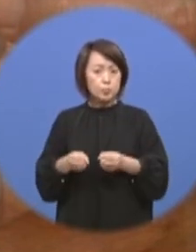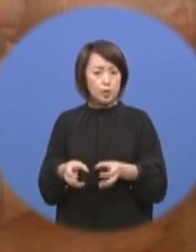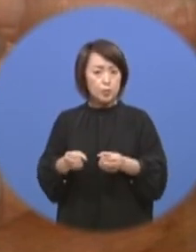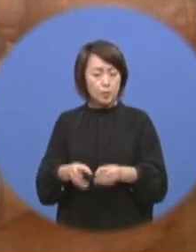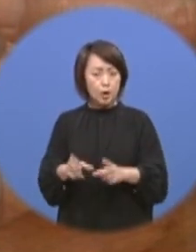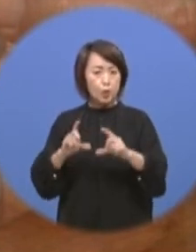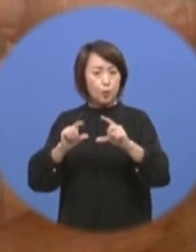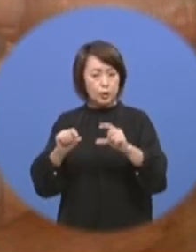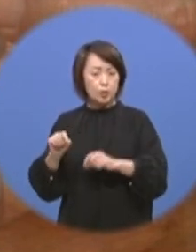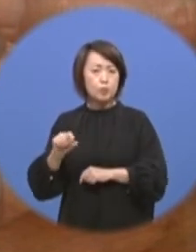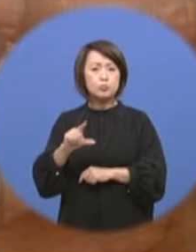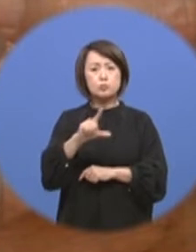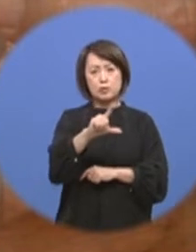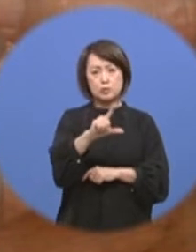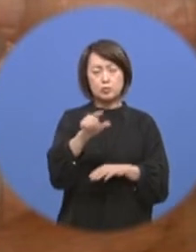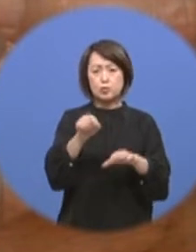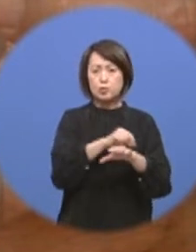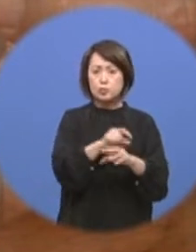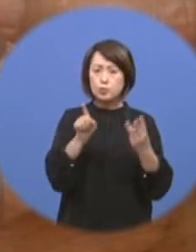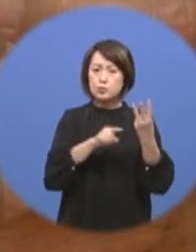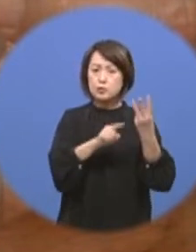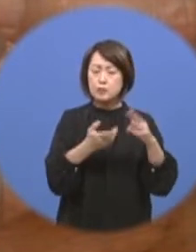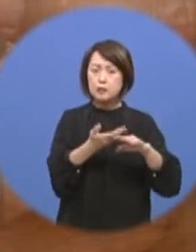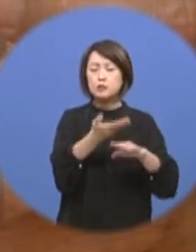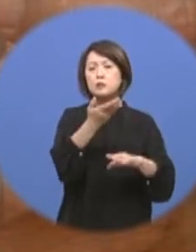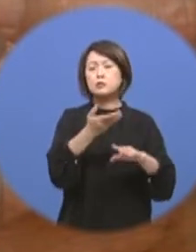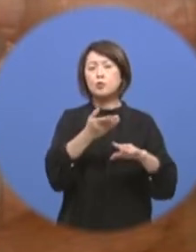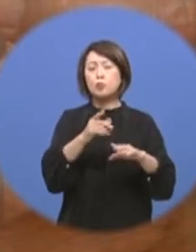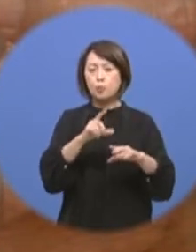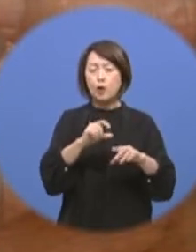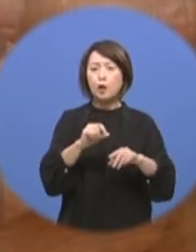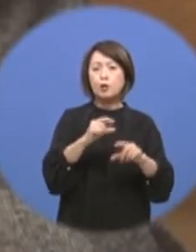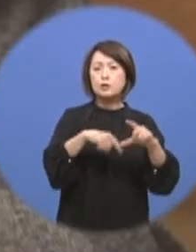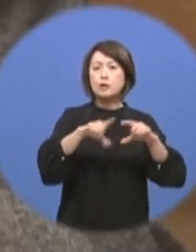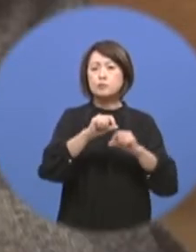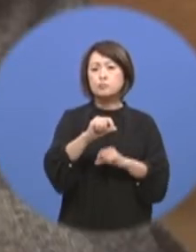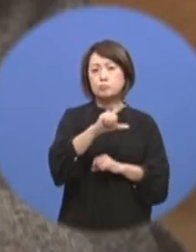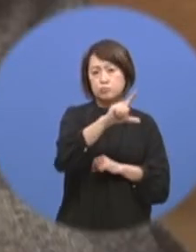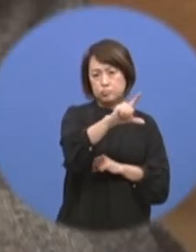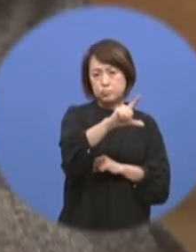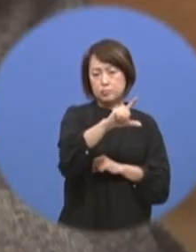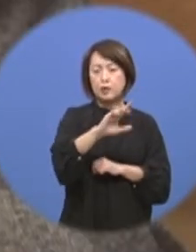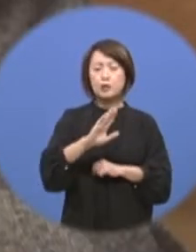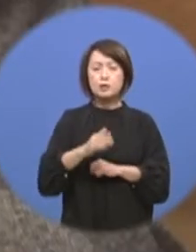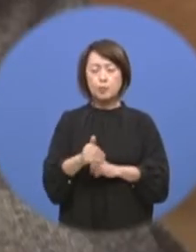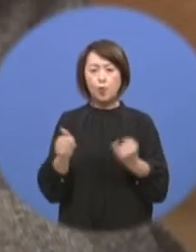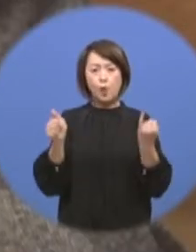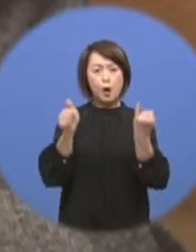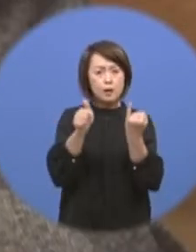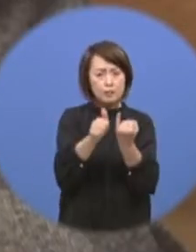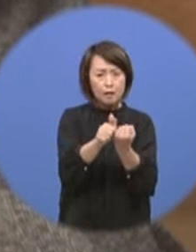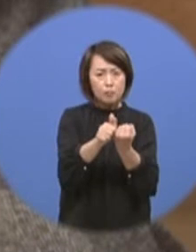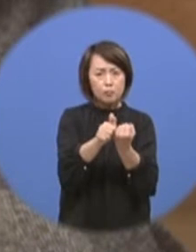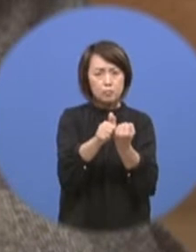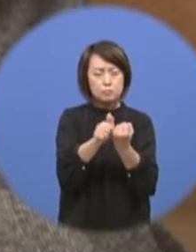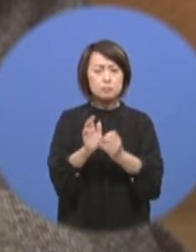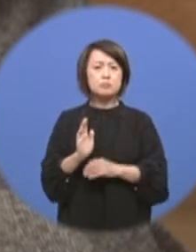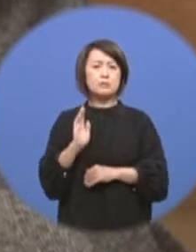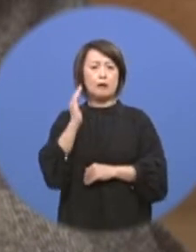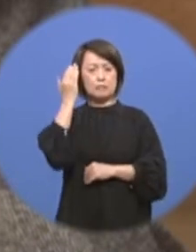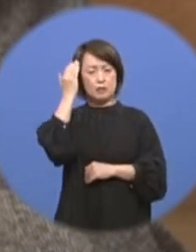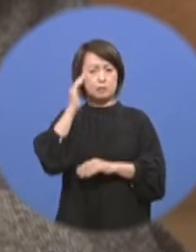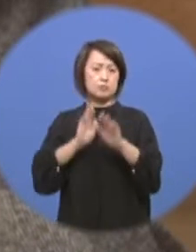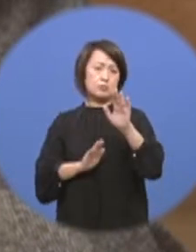傾向で特に3人目かのお子さんはほとんど減ってないんですねむしろ増えてしかし結婚しない人はアフ得ているので